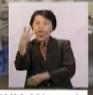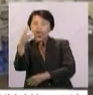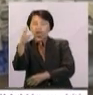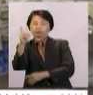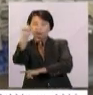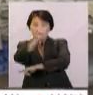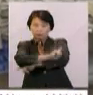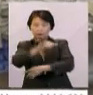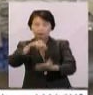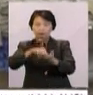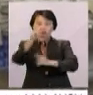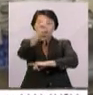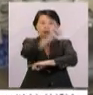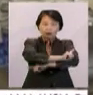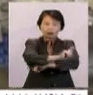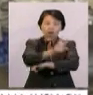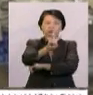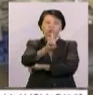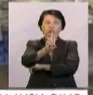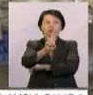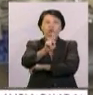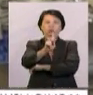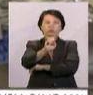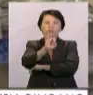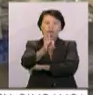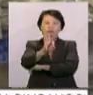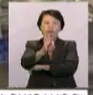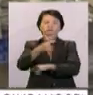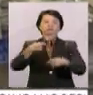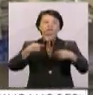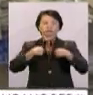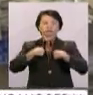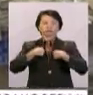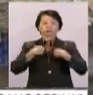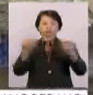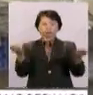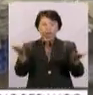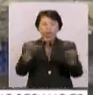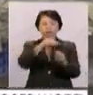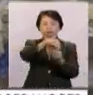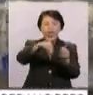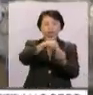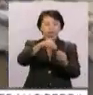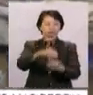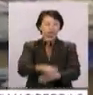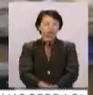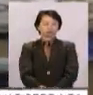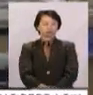lagi, hari wukuf di Arafah. Hanim Muhili, Mekah, Al-Mukarramah.